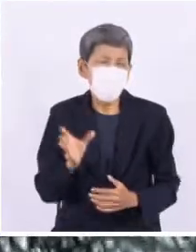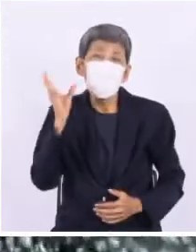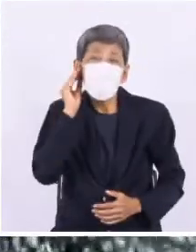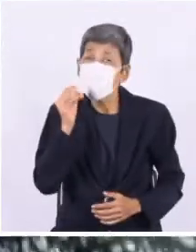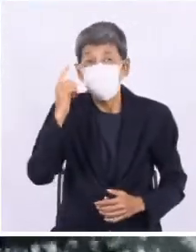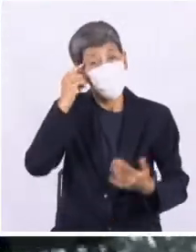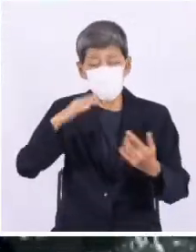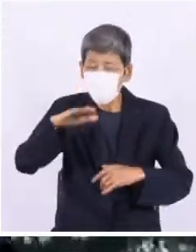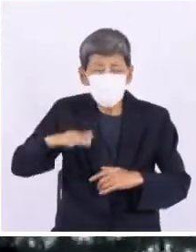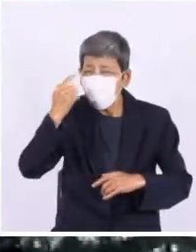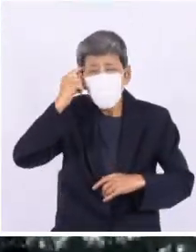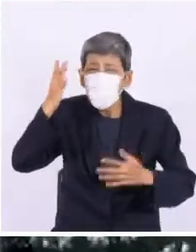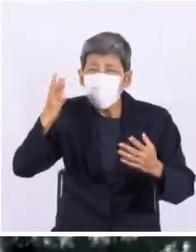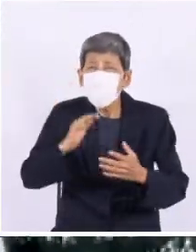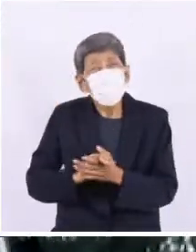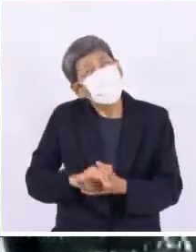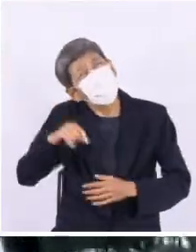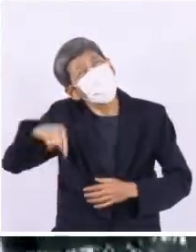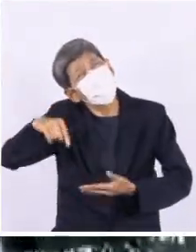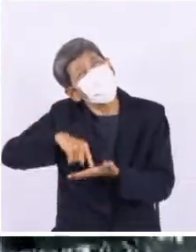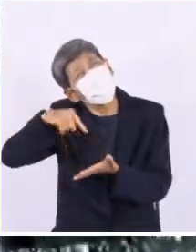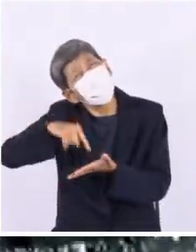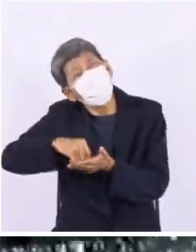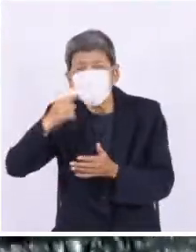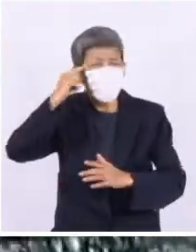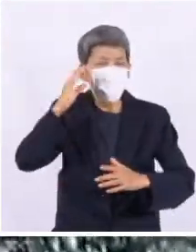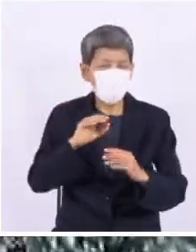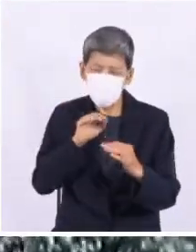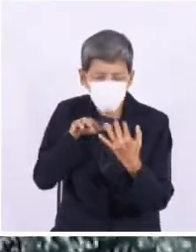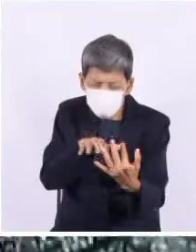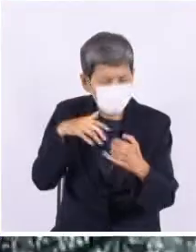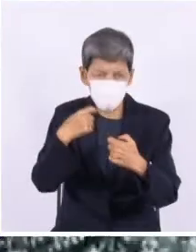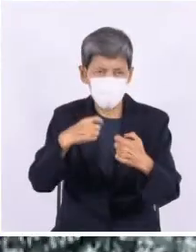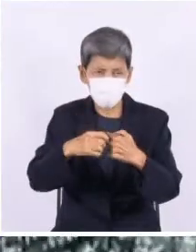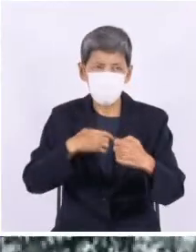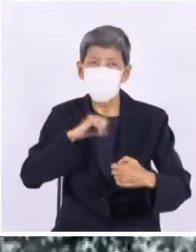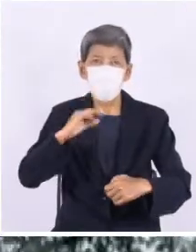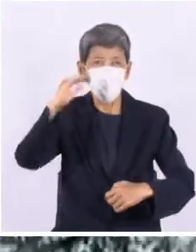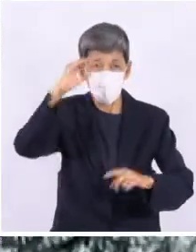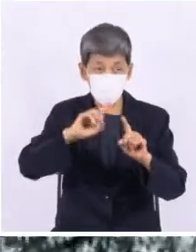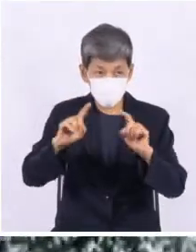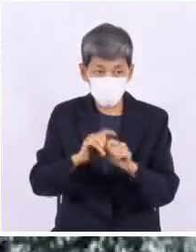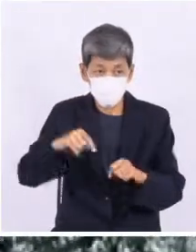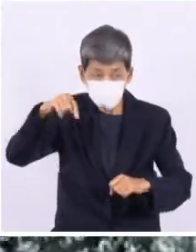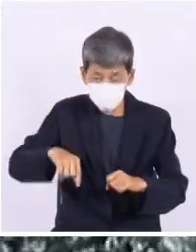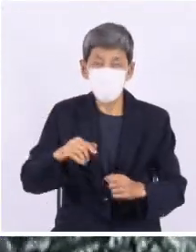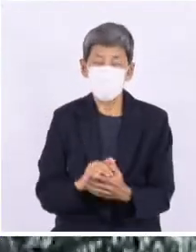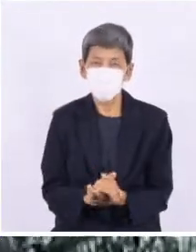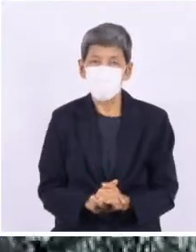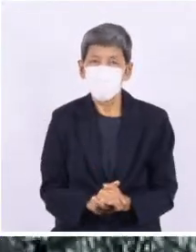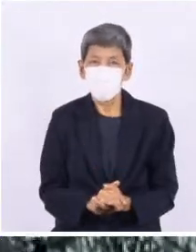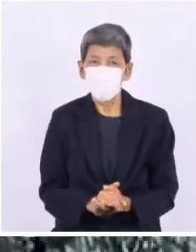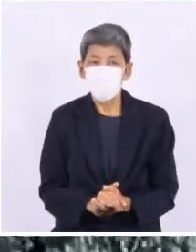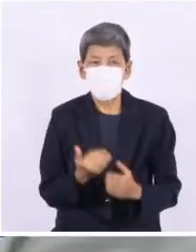ยความน้องเด็กอะค่ะน้องไม่เข้าใจคือสื่อสารก็เลยจะยากไม่เหมือนกับเวลาเราบอกผู้ใหญ่นะคะว่าเปิดตรงไหนกดตรงไหนเนี่ยค่ะ